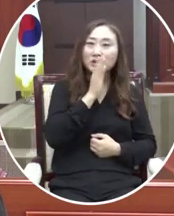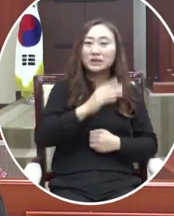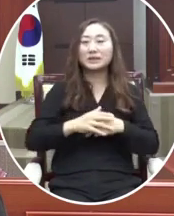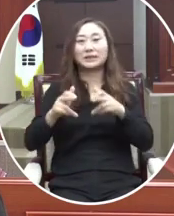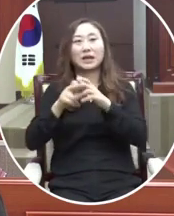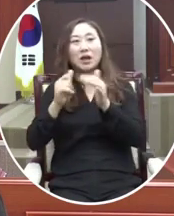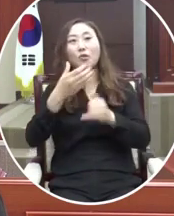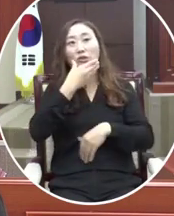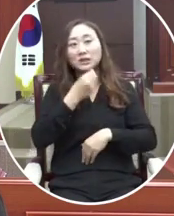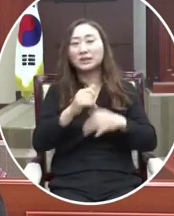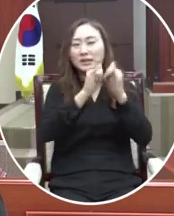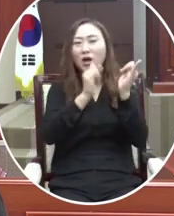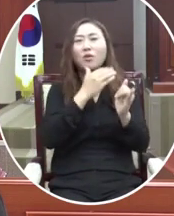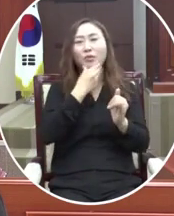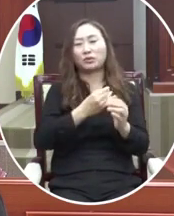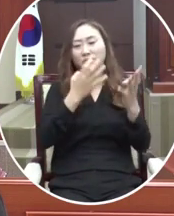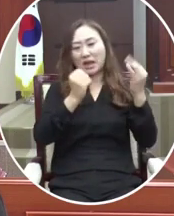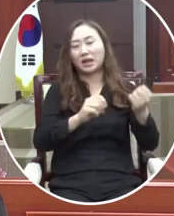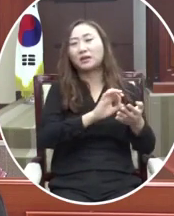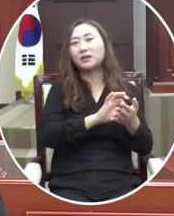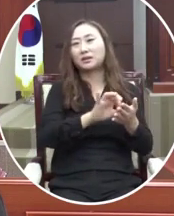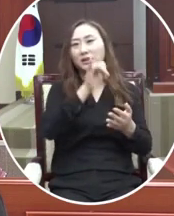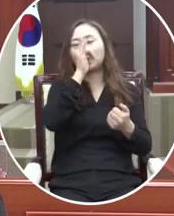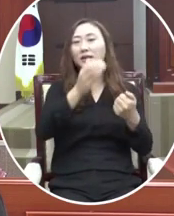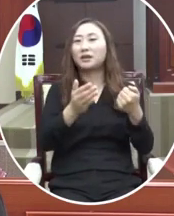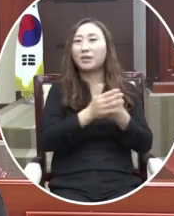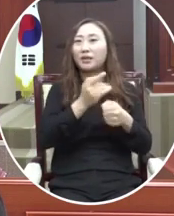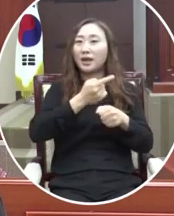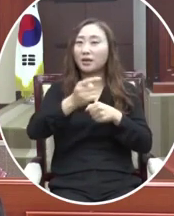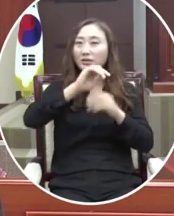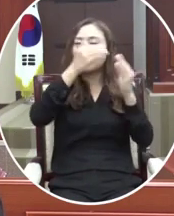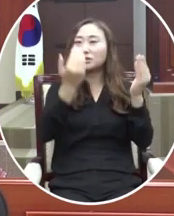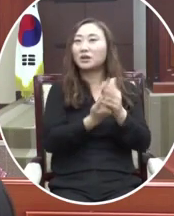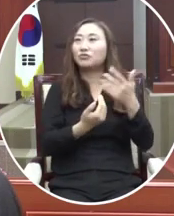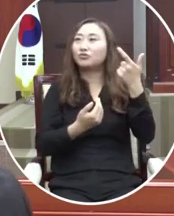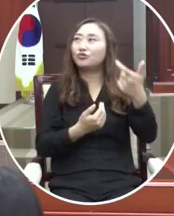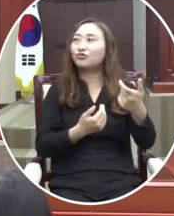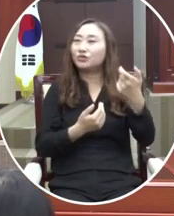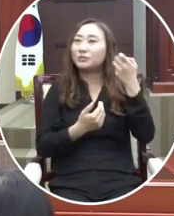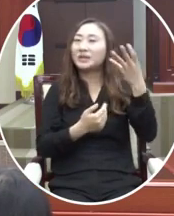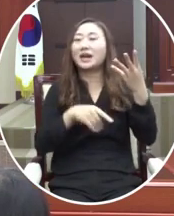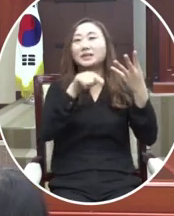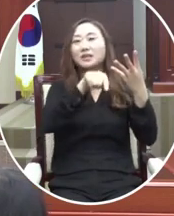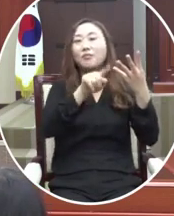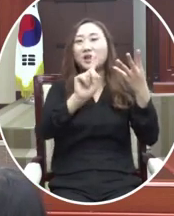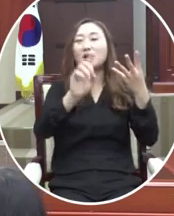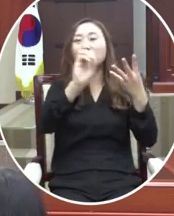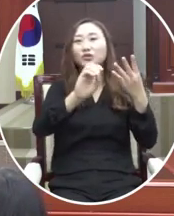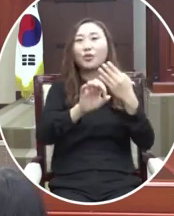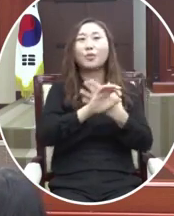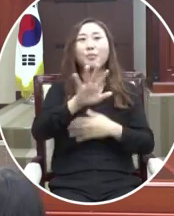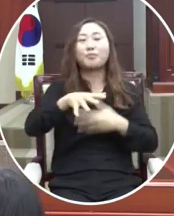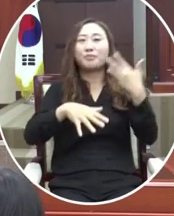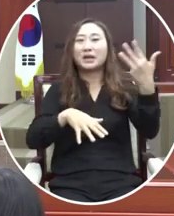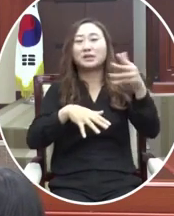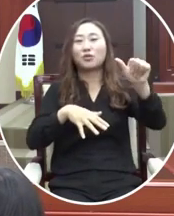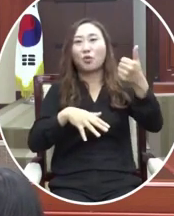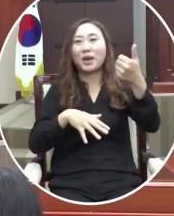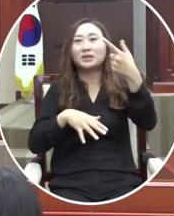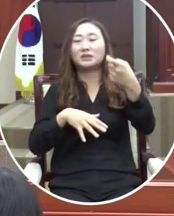장애인 등 사회복지 분야 예산 수요가 많은 노은 구은 내년 전체 예산의 64.2% 즉